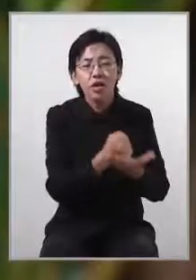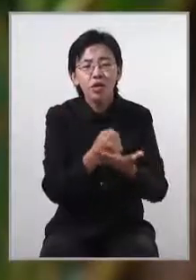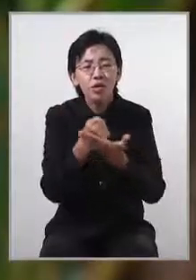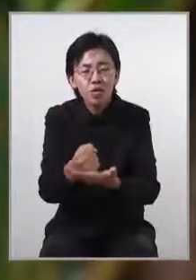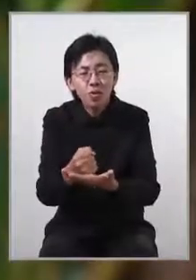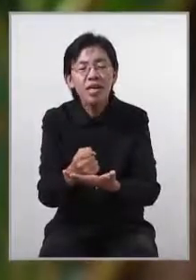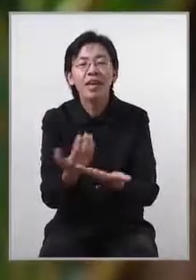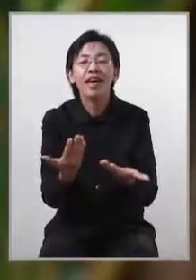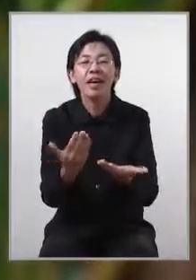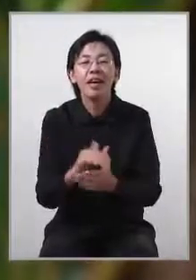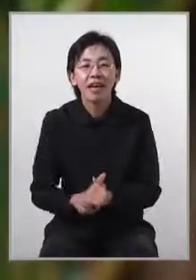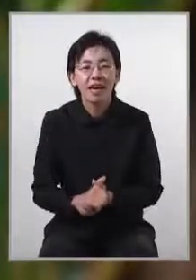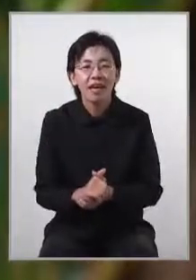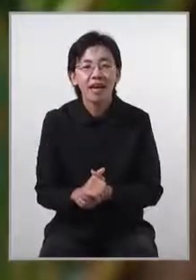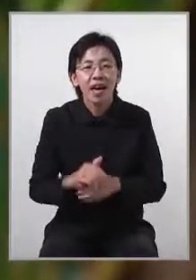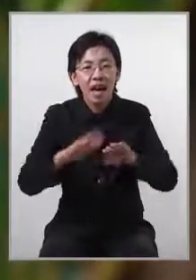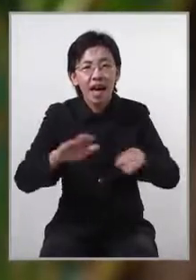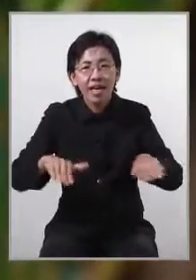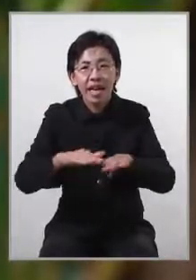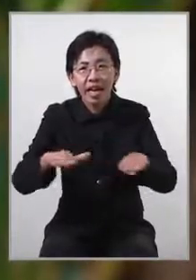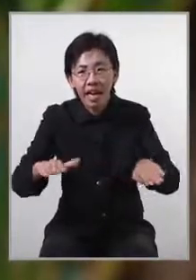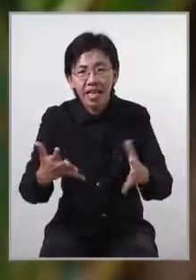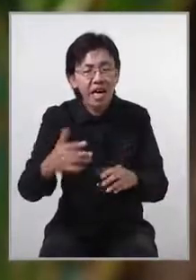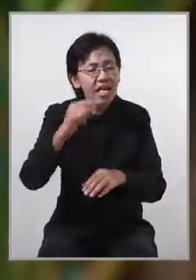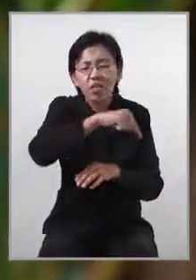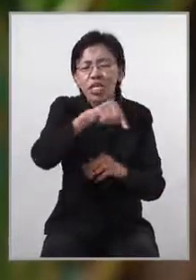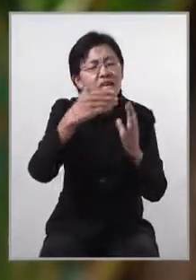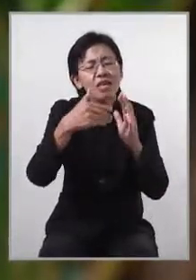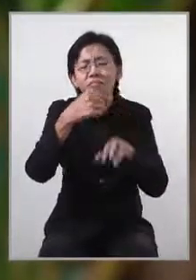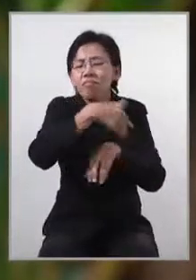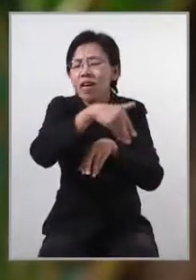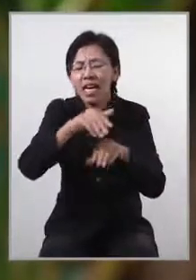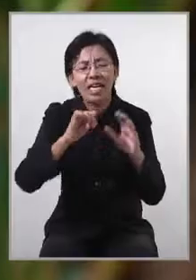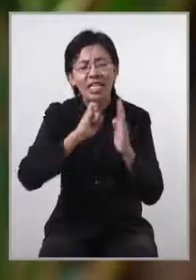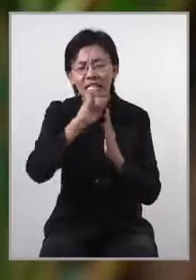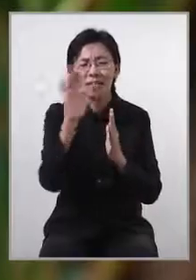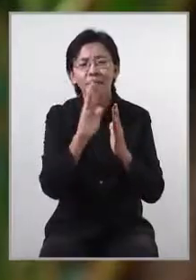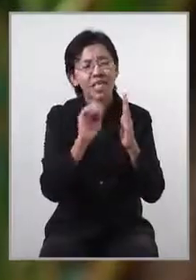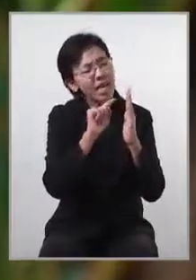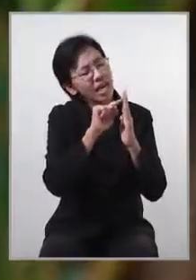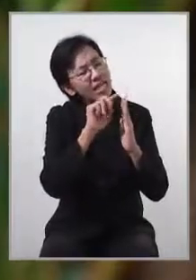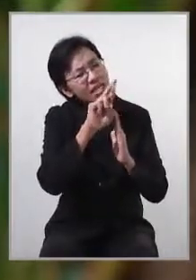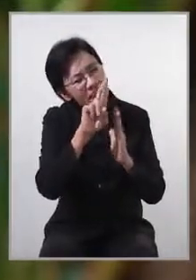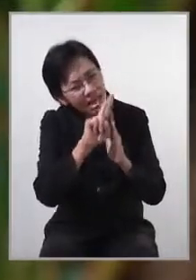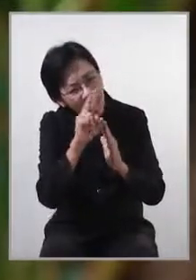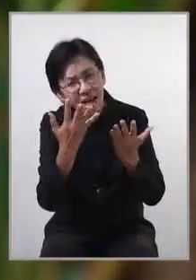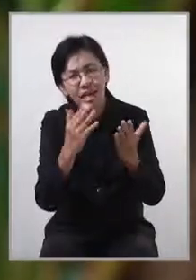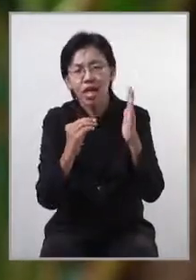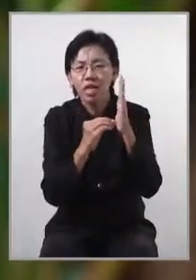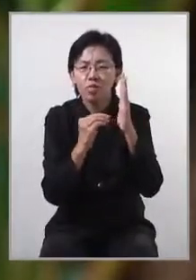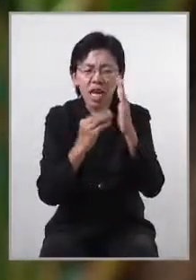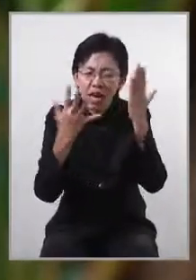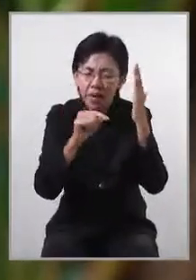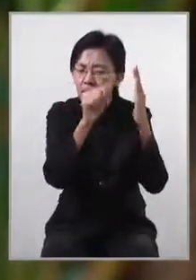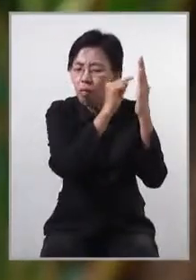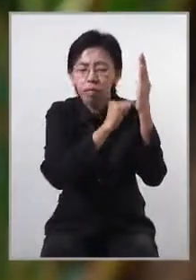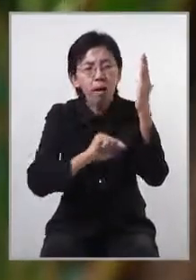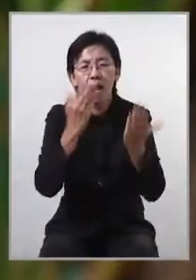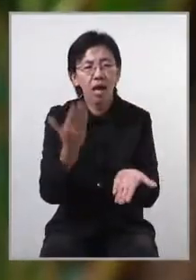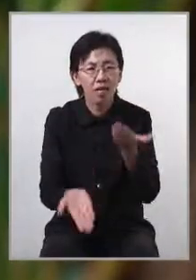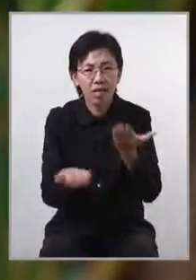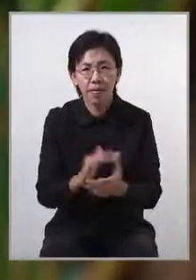เด็กๆที่ในที่อื่นที่ไม่ใช่จังหวัดเชียงใหม่อาจจะเชียงรายหรือกรุงเทพหรือที่ไหนก็ได้